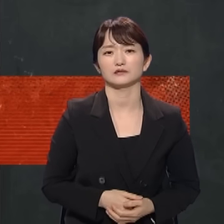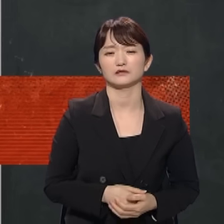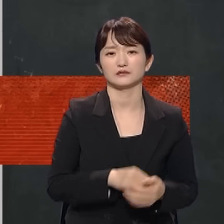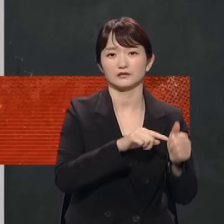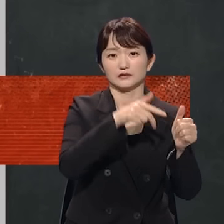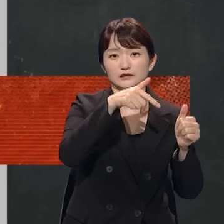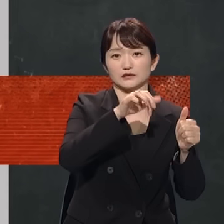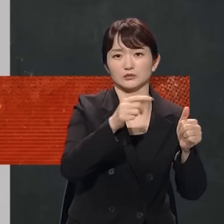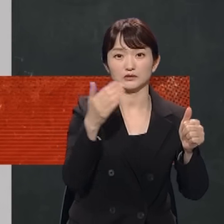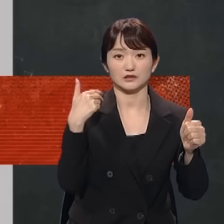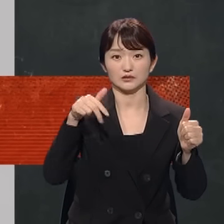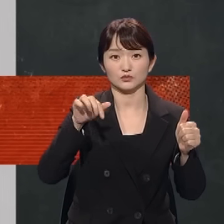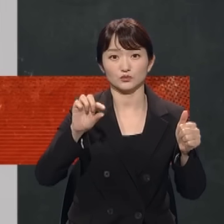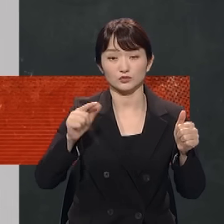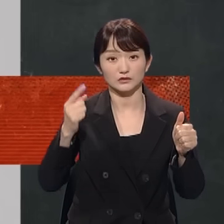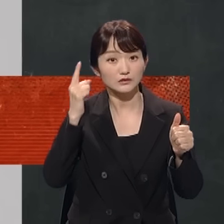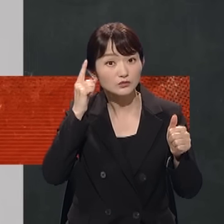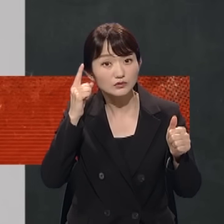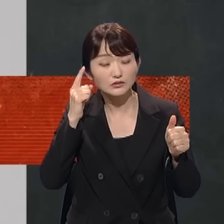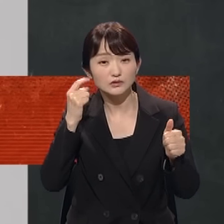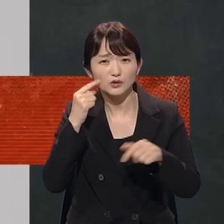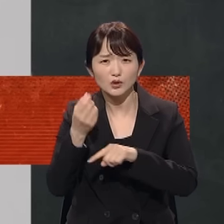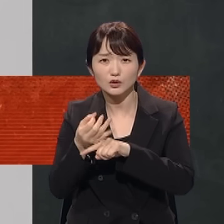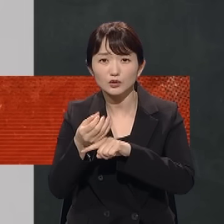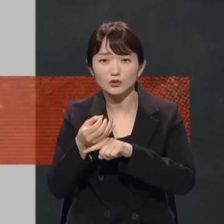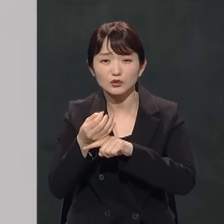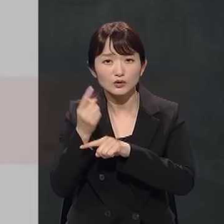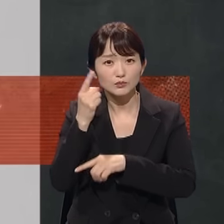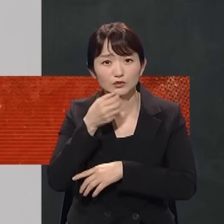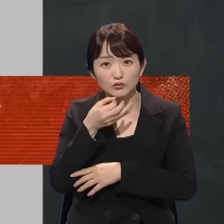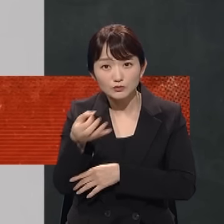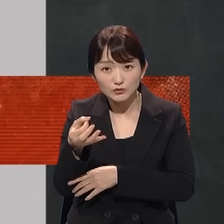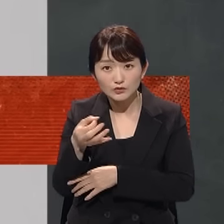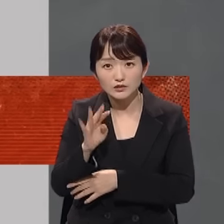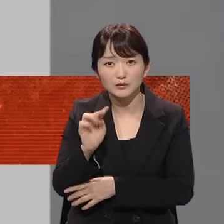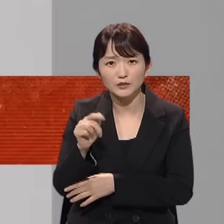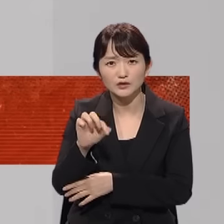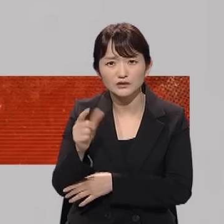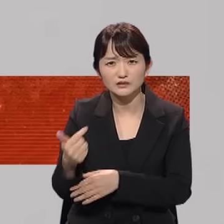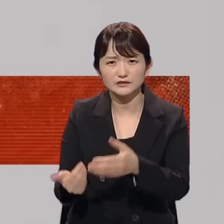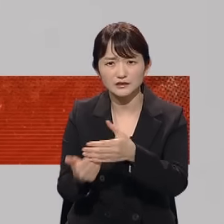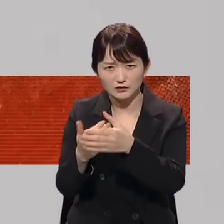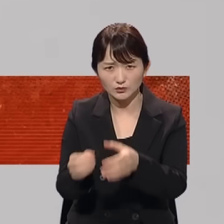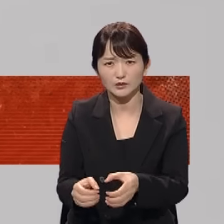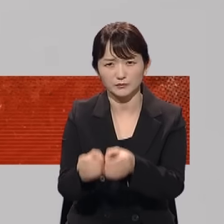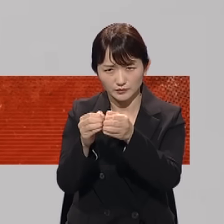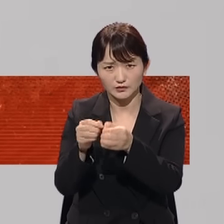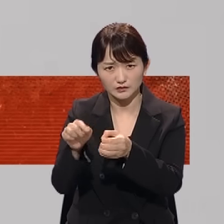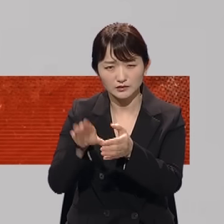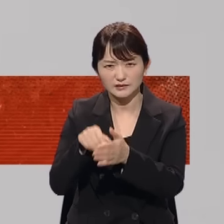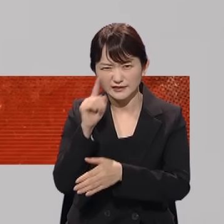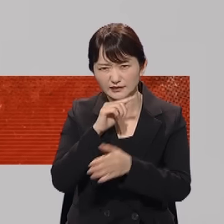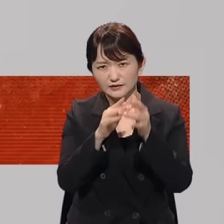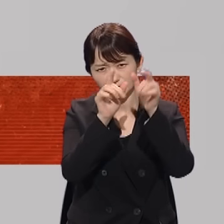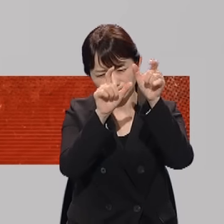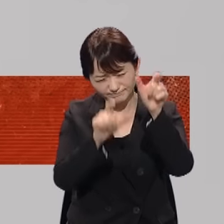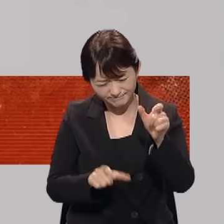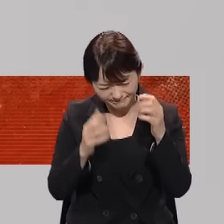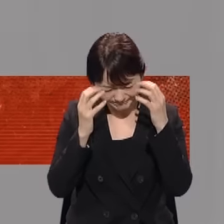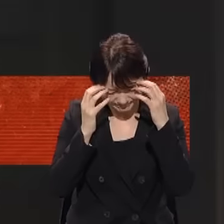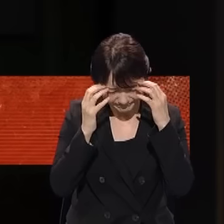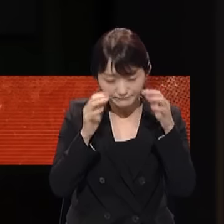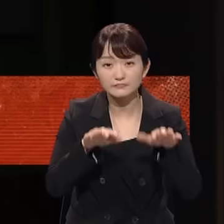과거 정준영의 휴대전화를 황금폰이라 불렀다고 한 게 버닝썬 사건과 맞물리면서 그 당시에도 악성 댓글에 시달려